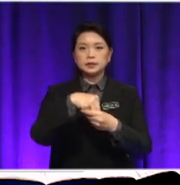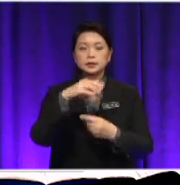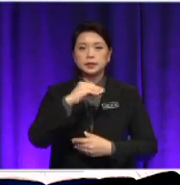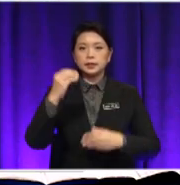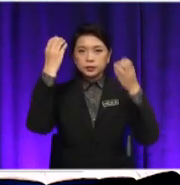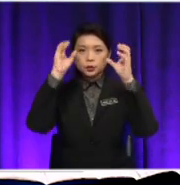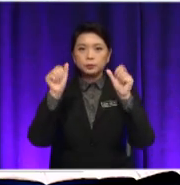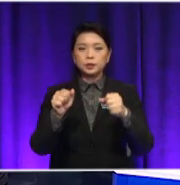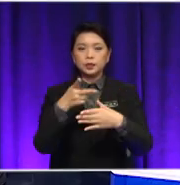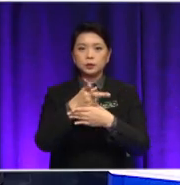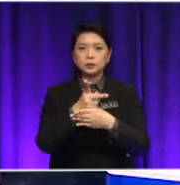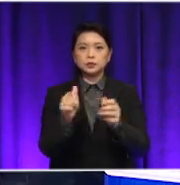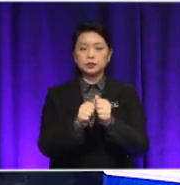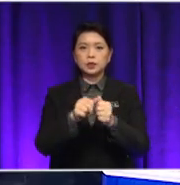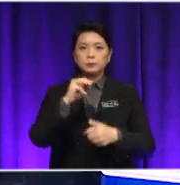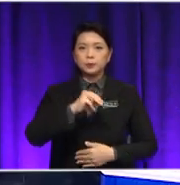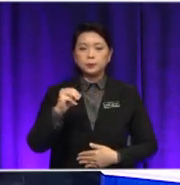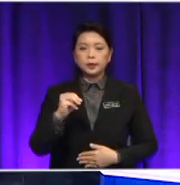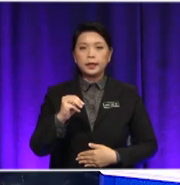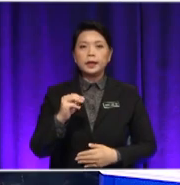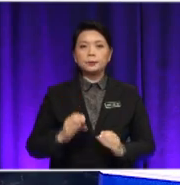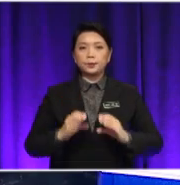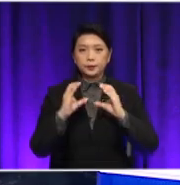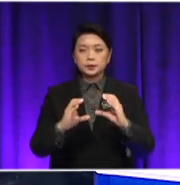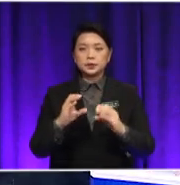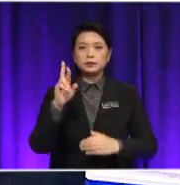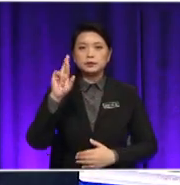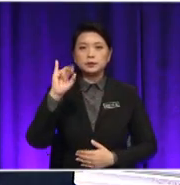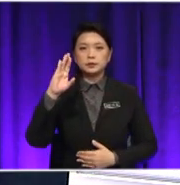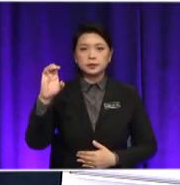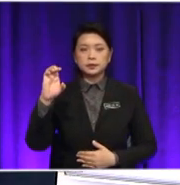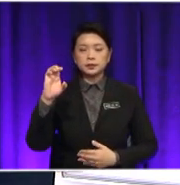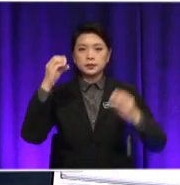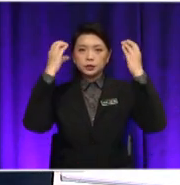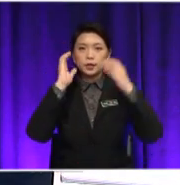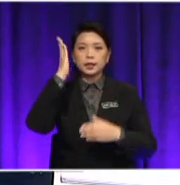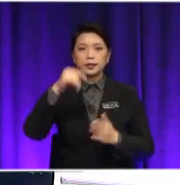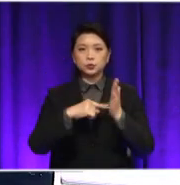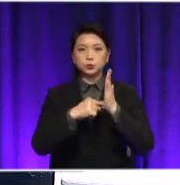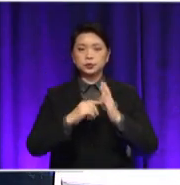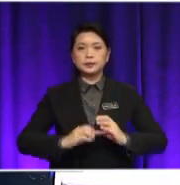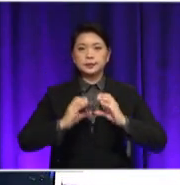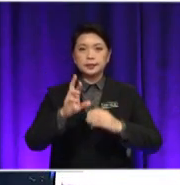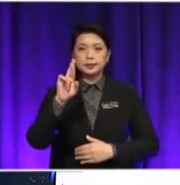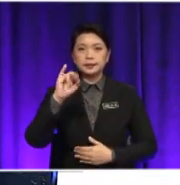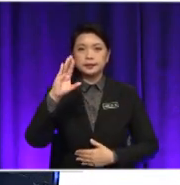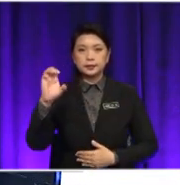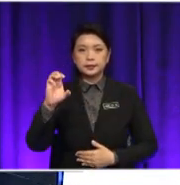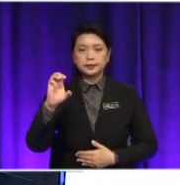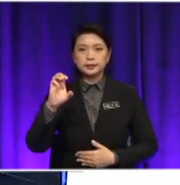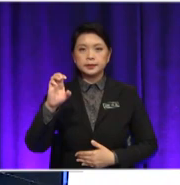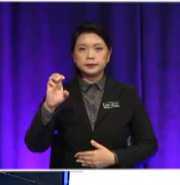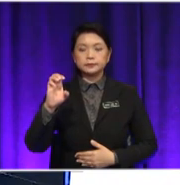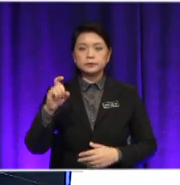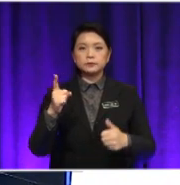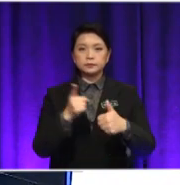semua. Ni prosedur rice kita nak buat ni cikgu. Baik. Silakan. Sekarang ni saya akan tunjuk prosedur rice. Macam mana prosedur dia? Okey,